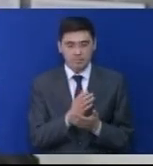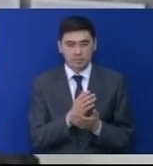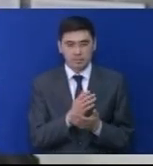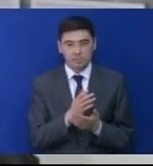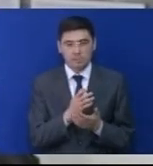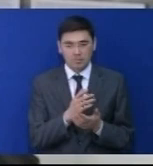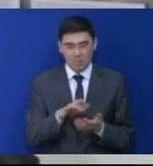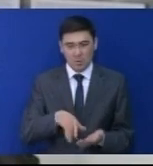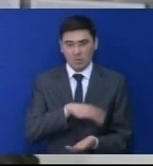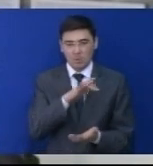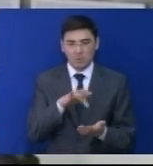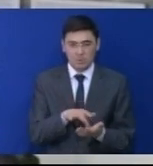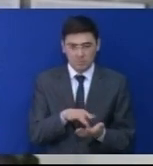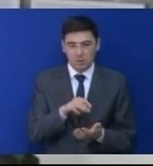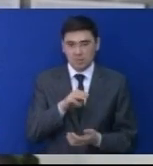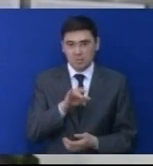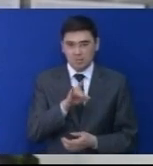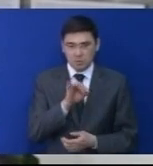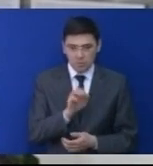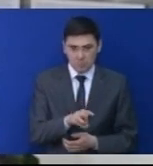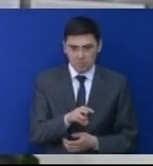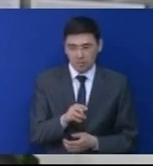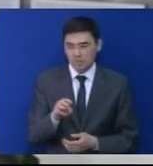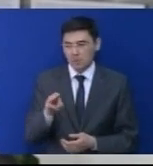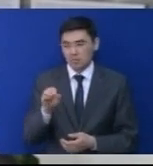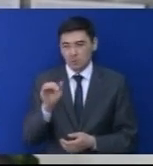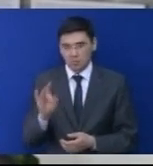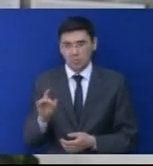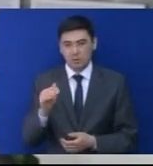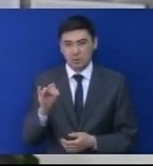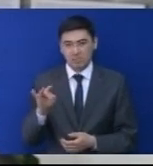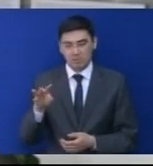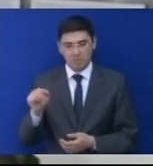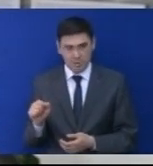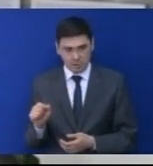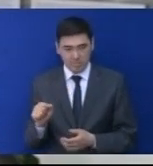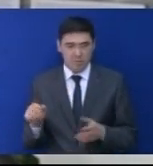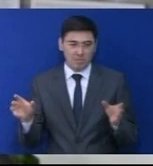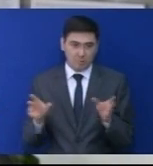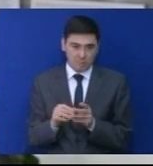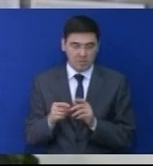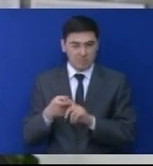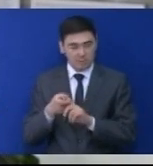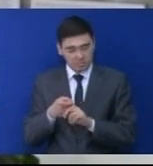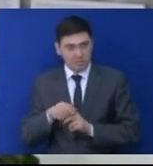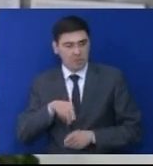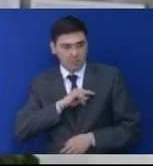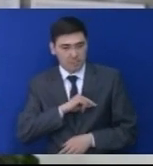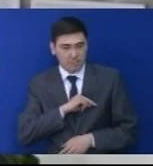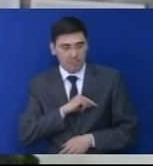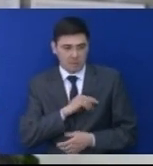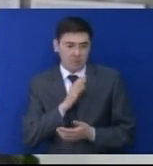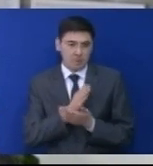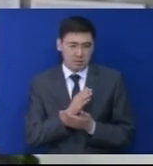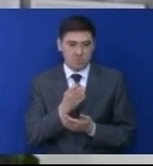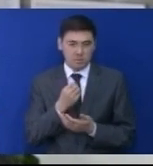местным қаламызда жергілікті туризммен 4 туристік фирма айналысады. Олардың барлығымен біз тығыз байланыста жұмыс істейміз. Әрине, мәселелер